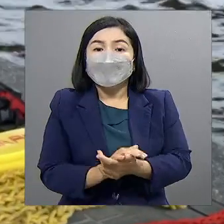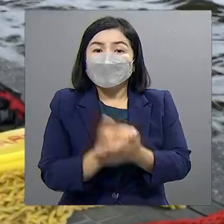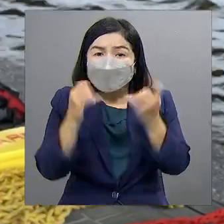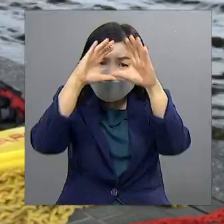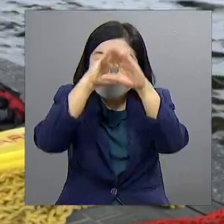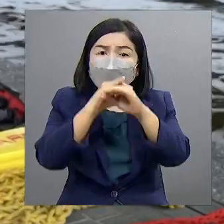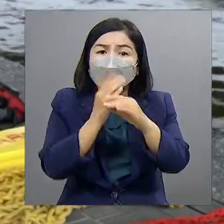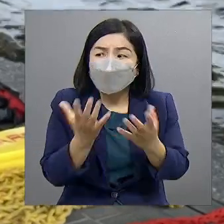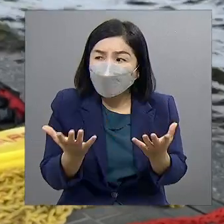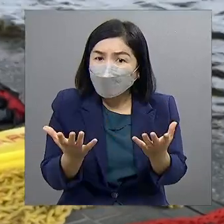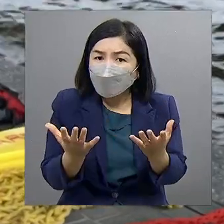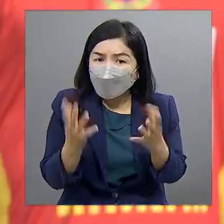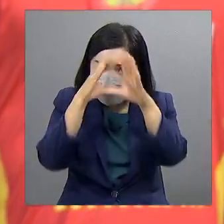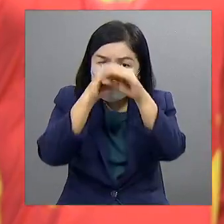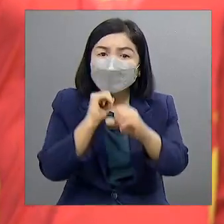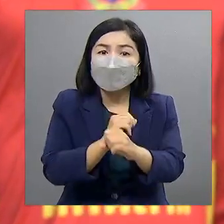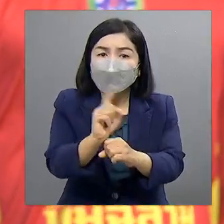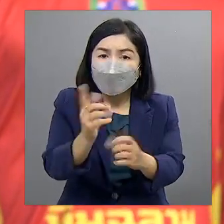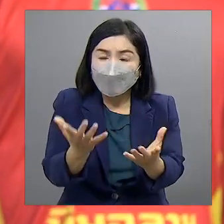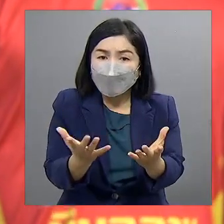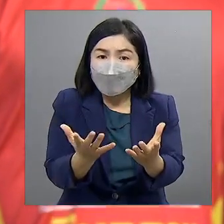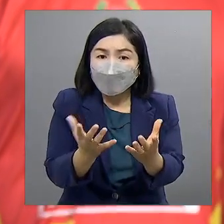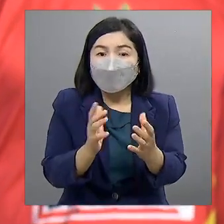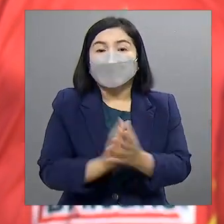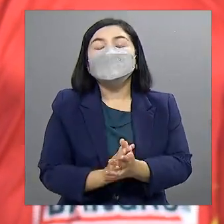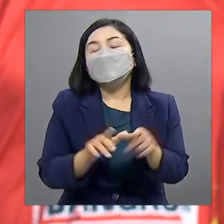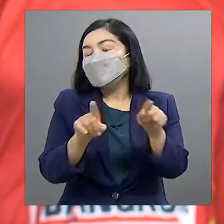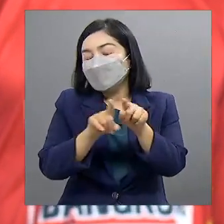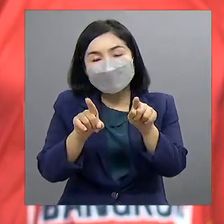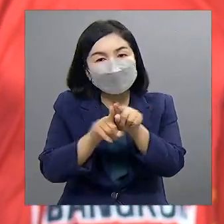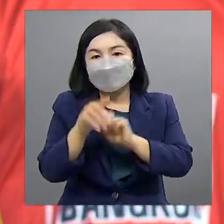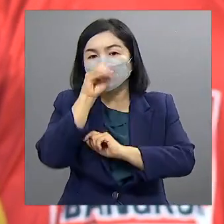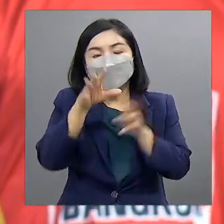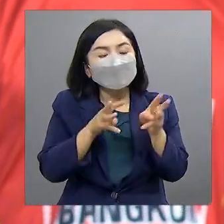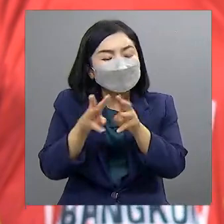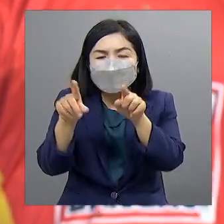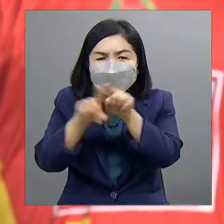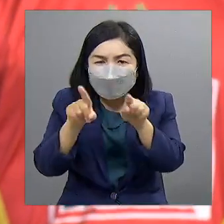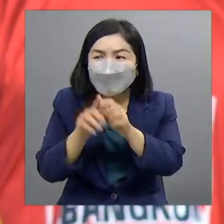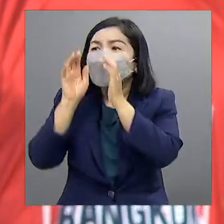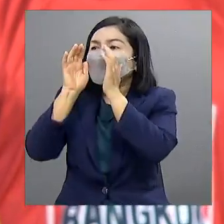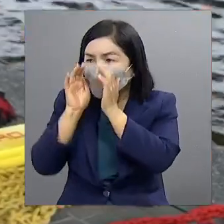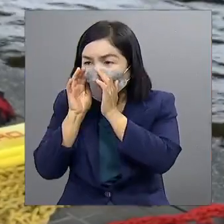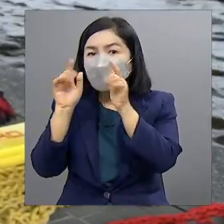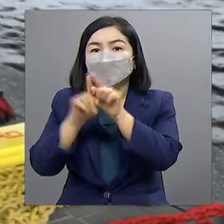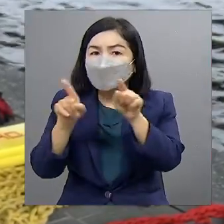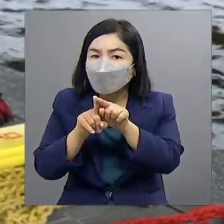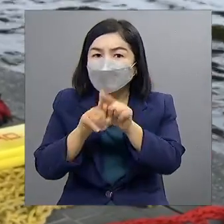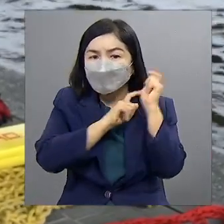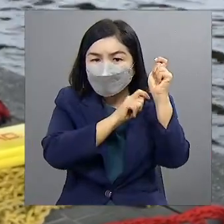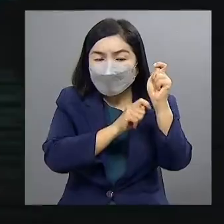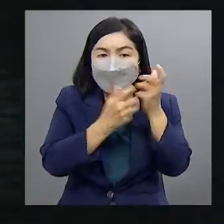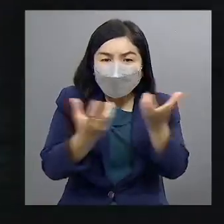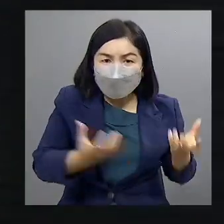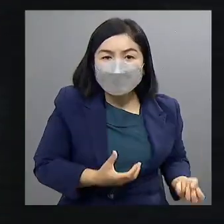ลากลางคืนครับเวลากลางคืนก็คืออย่างที่บอกเลยครับแบบเดียวกันใช้ทําแบบเดียวกันหมดแต่ตาสําคัญคือเราต้องดูเขาไว้ตลอดเว